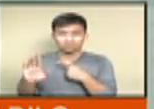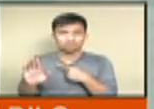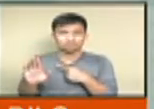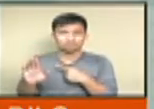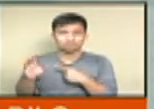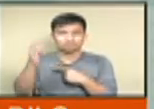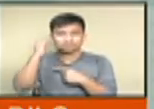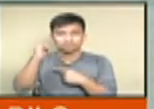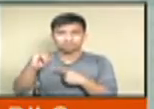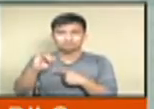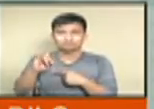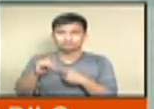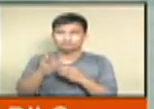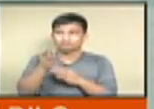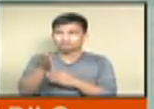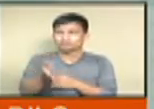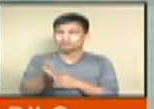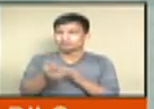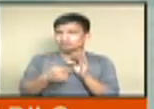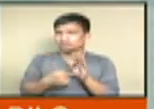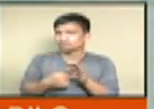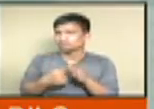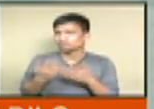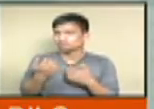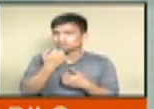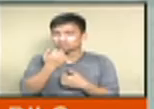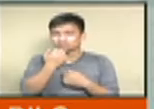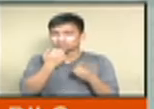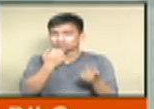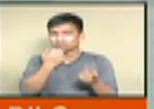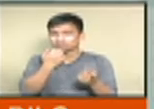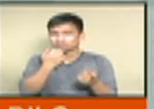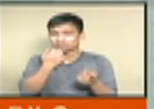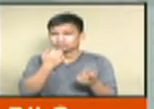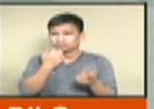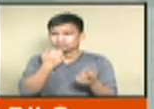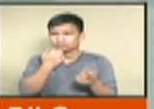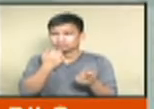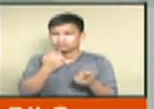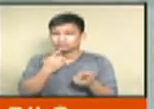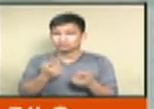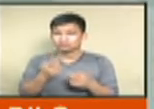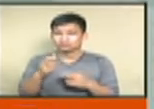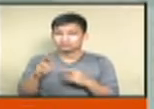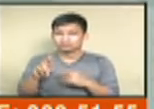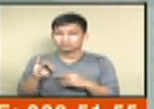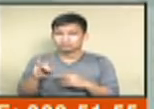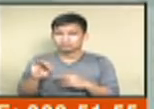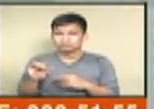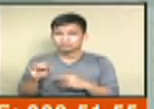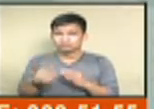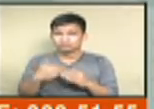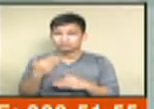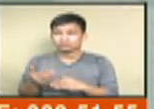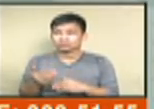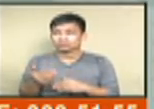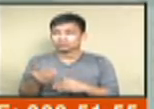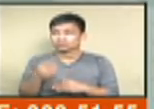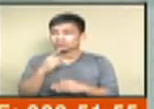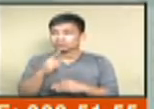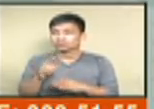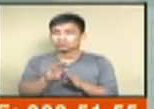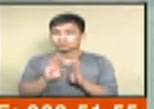ako, Idol. Aha, okay. Kasi parang mali po kasi yung pagkahuli nila dahil may rider naman, may nakasakay naman, nakapasumaki